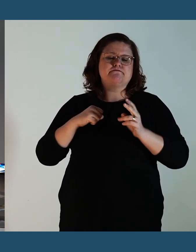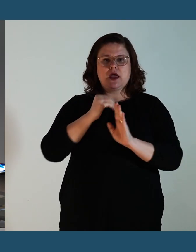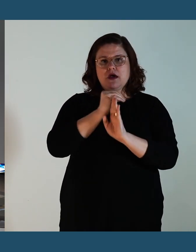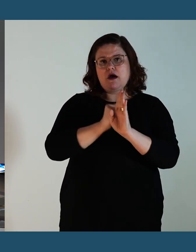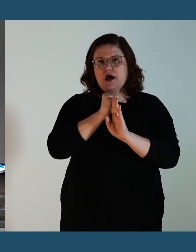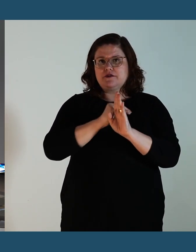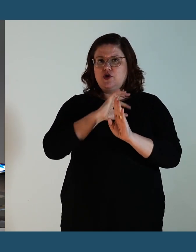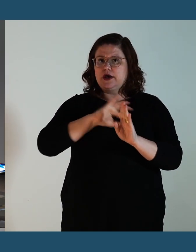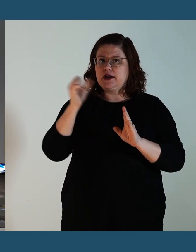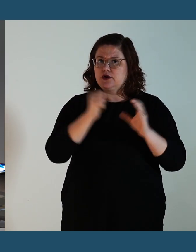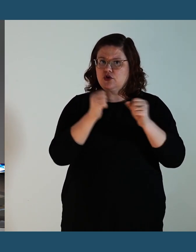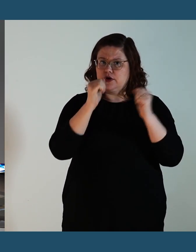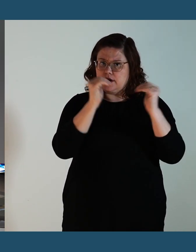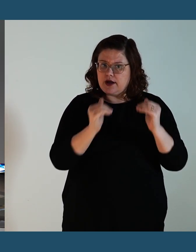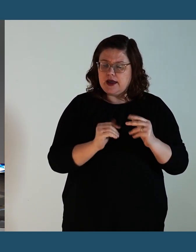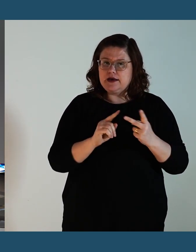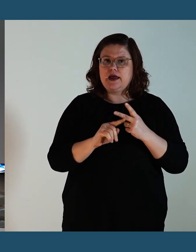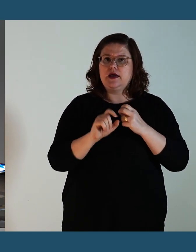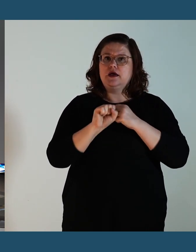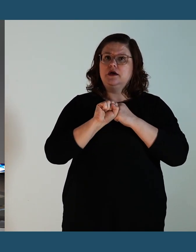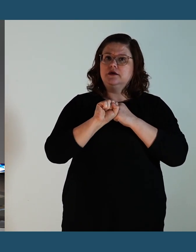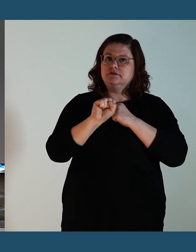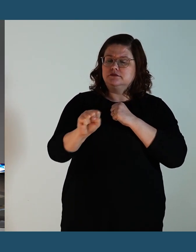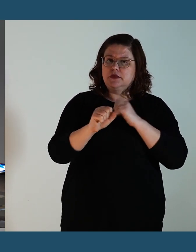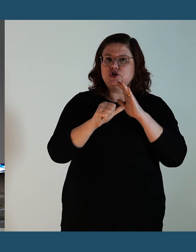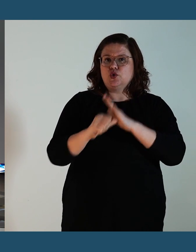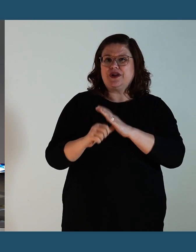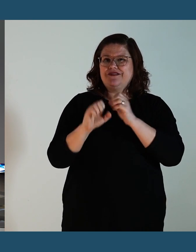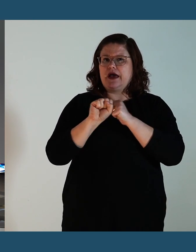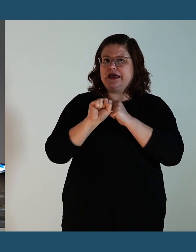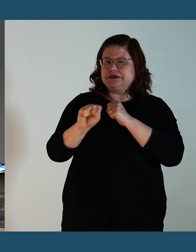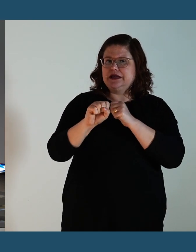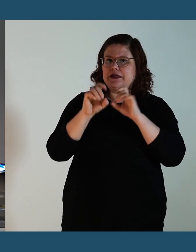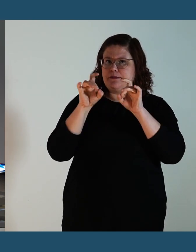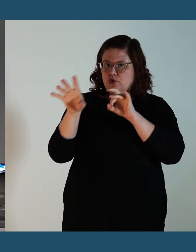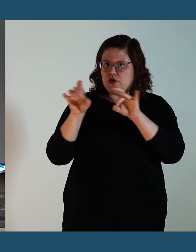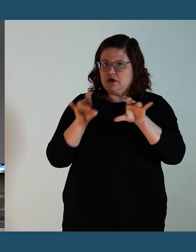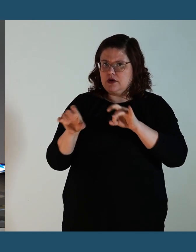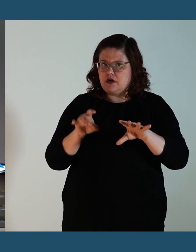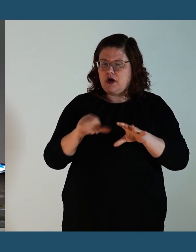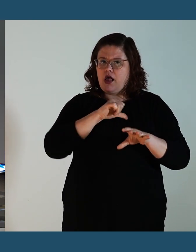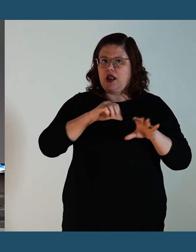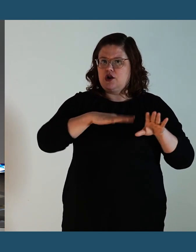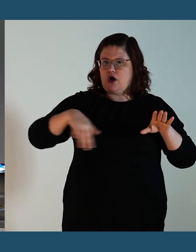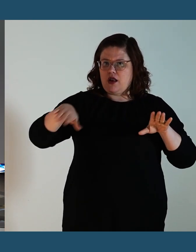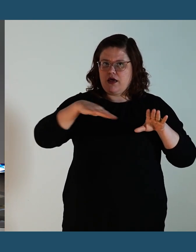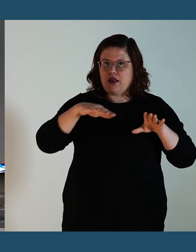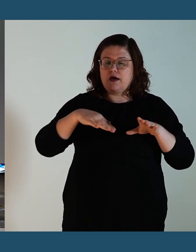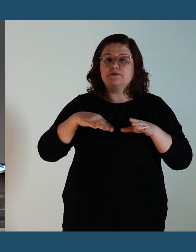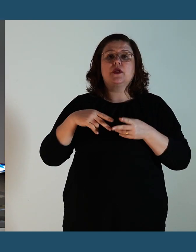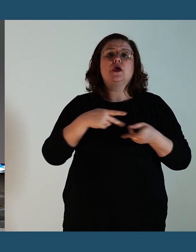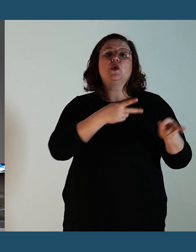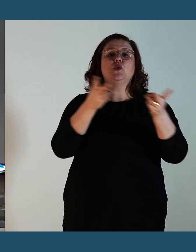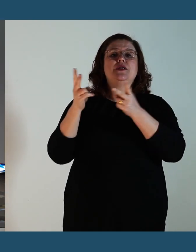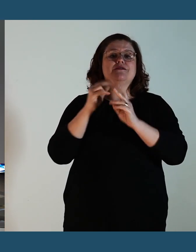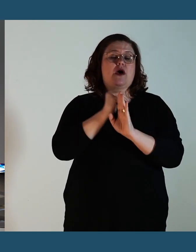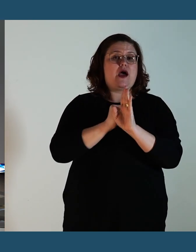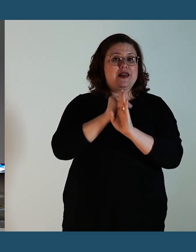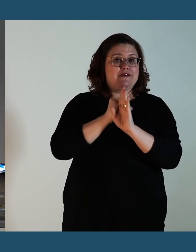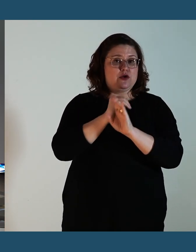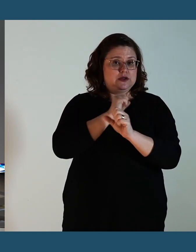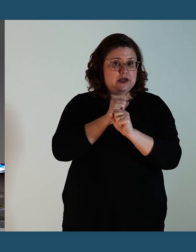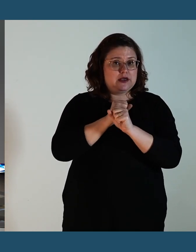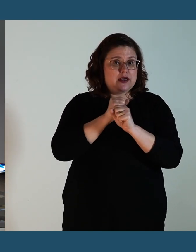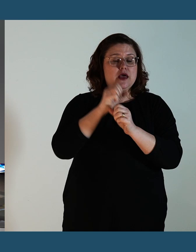rekrytoinnin rakenteita syrjivien esteiden purkamiseksi jokaisella hallinnon alalla. Tehdään yhdenvertaisuusevaluointi ja arvioidaan